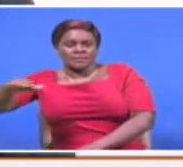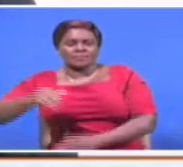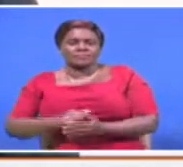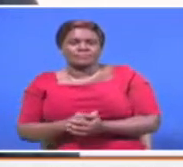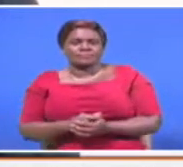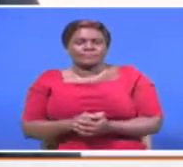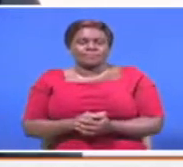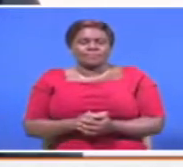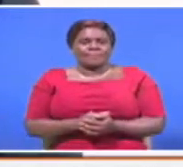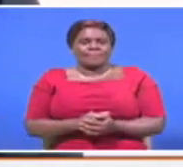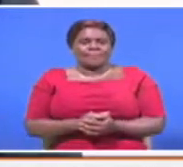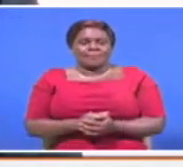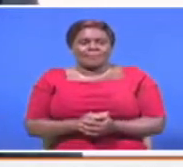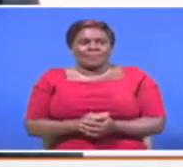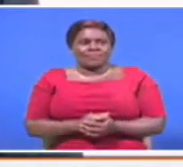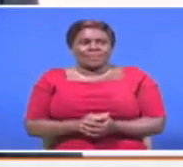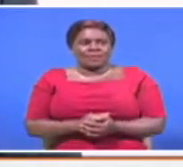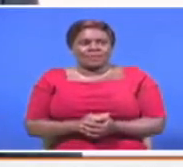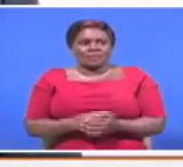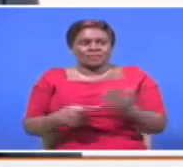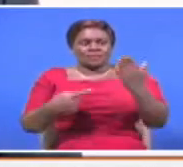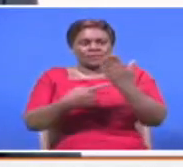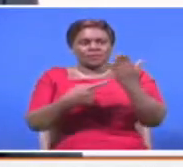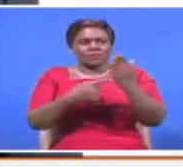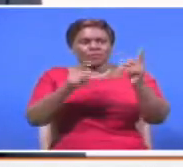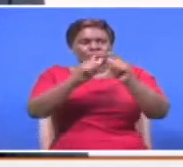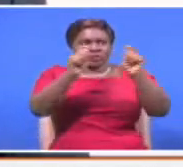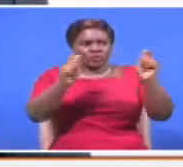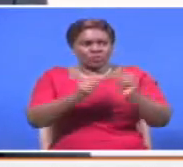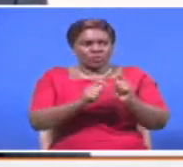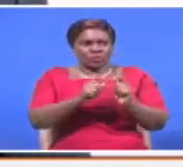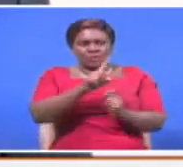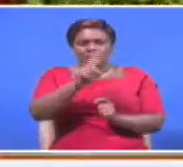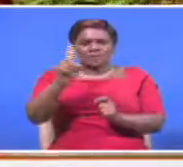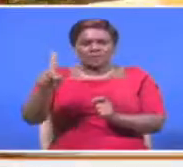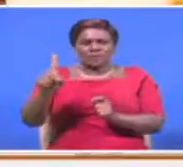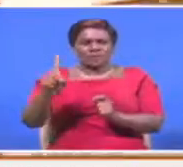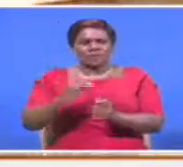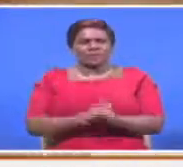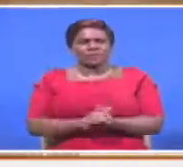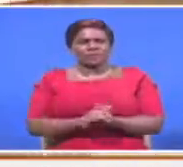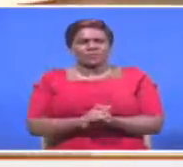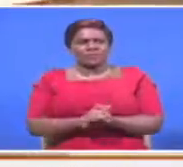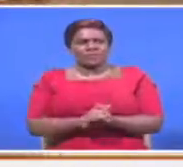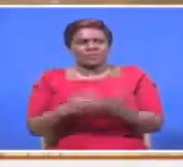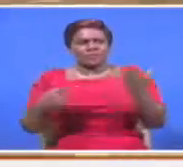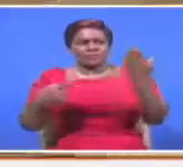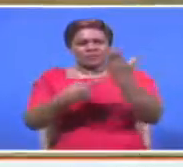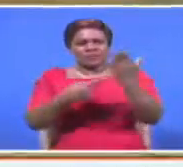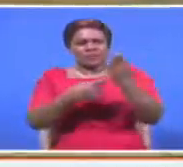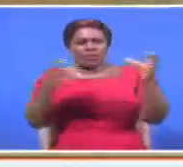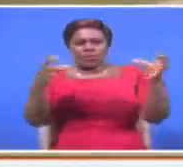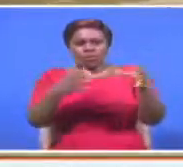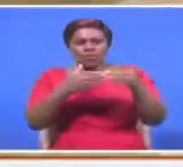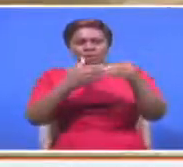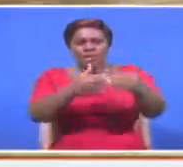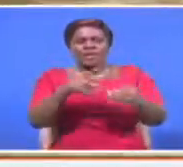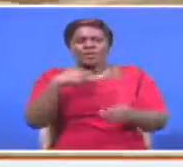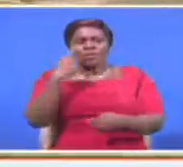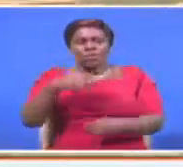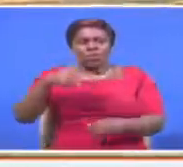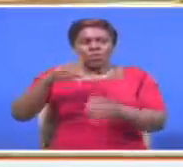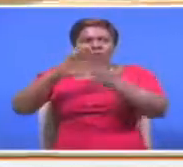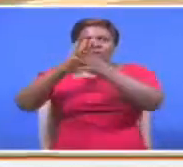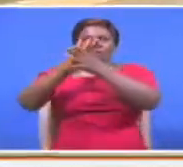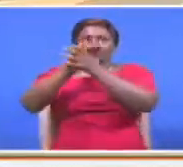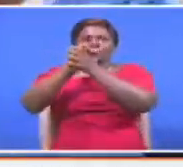for Secretary of Services. We also have technical committees backing up each of our teams. Kikosi cha kiufundi cha Azimio kinaongozwa na katibu mkuu wa